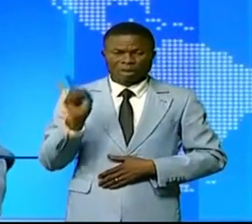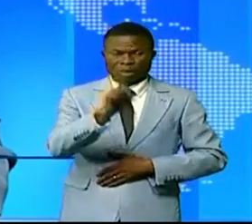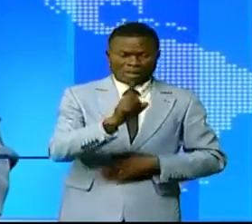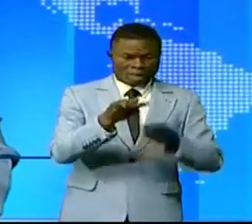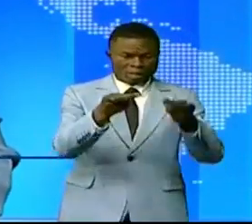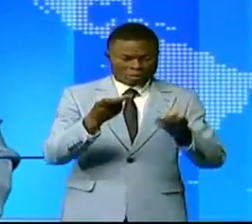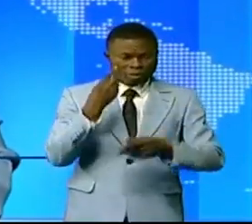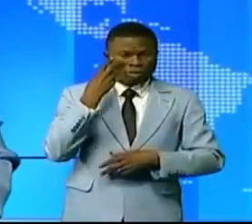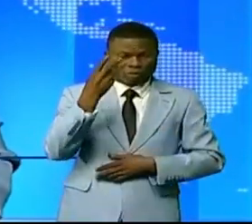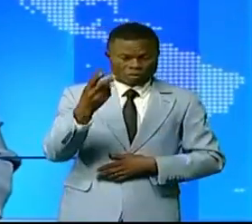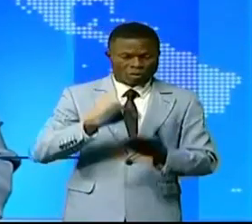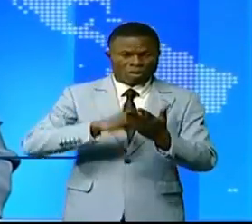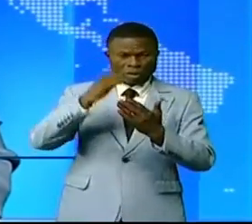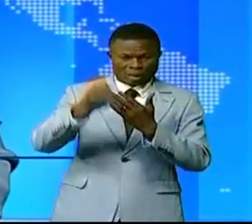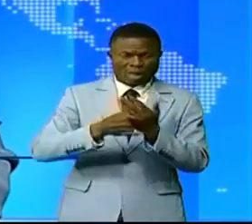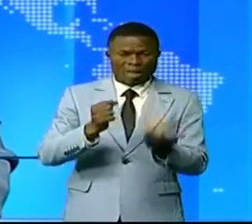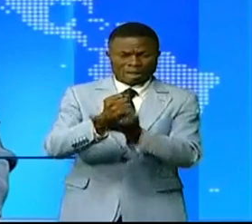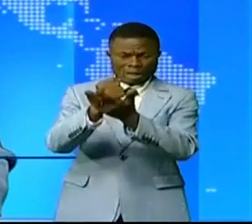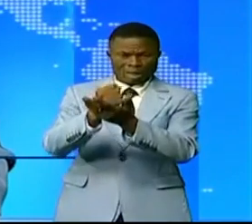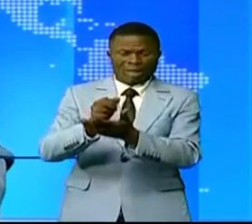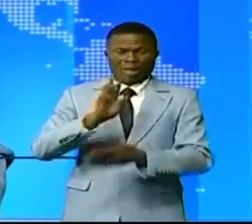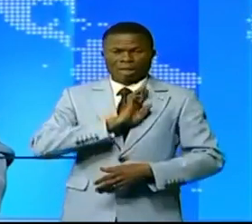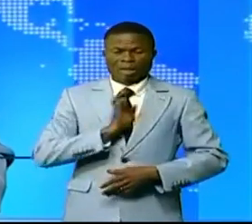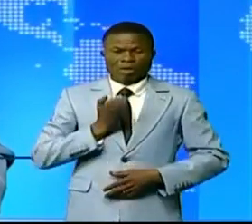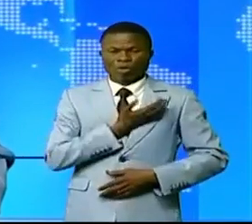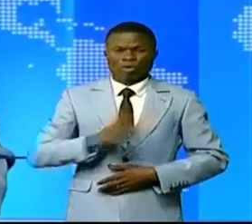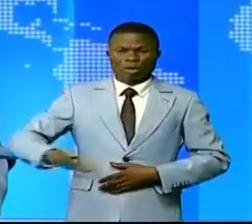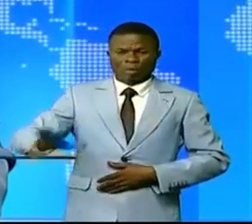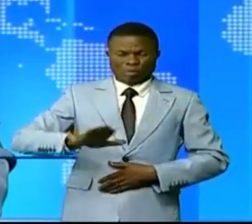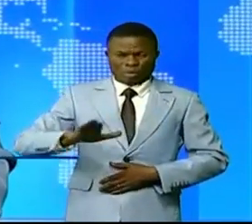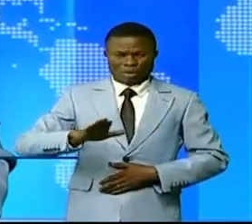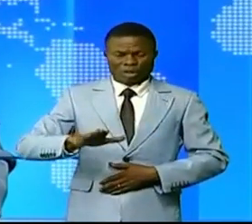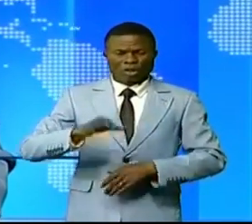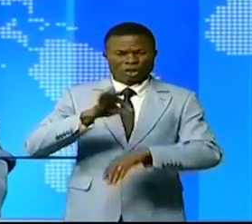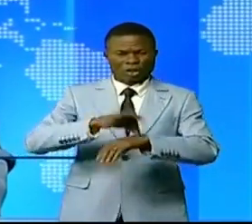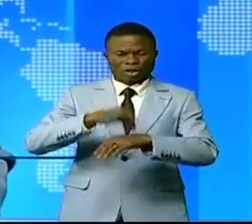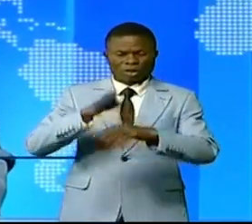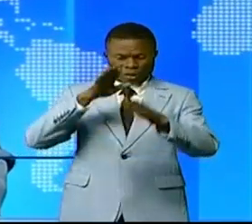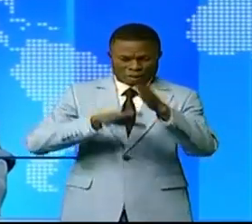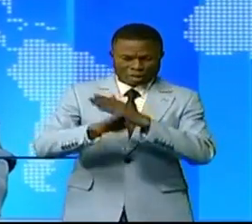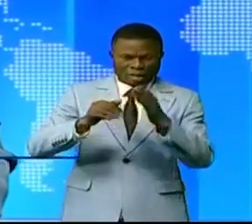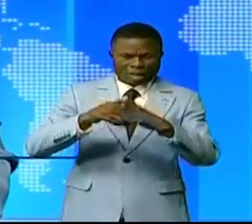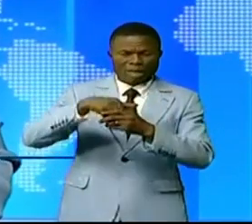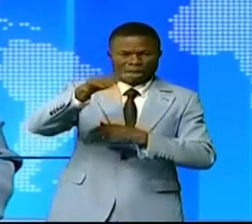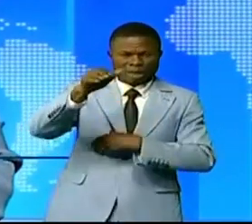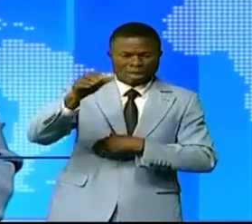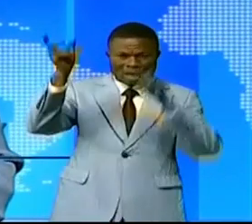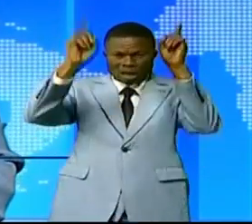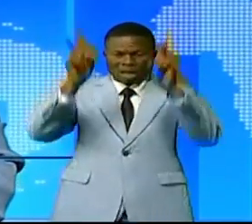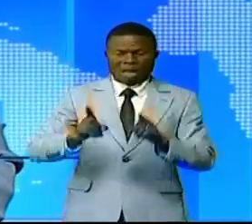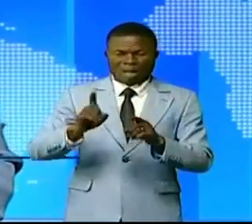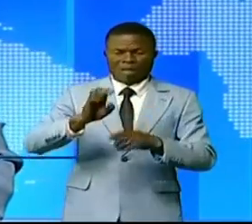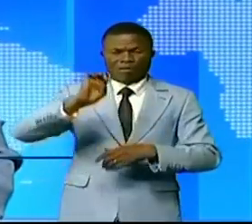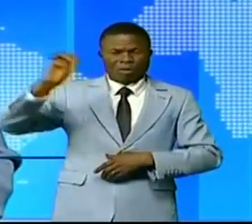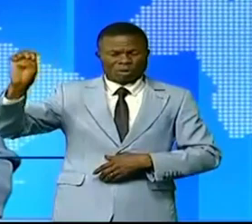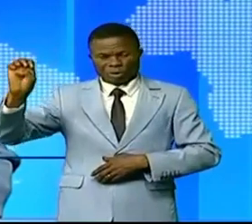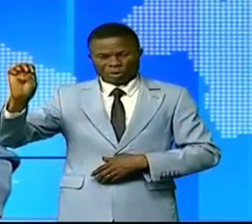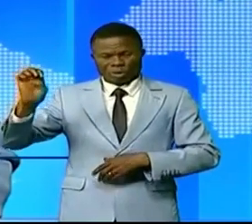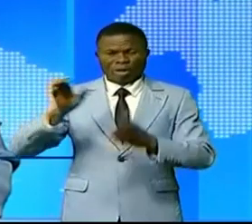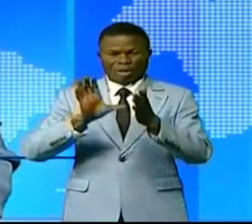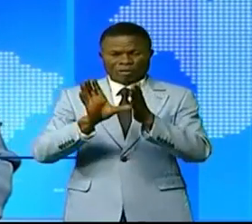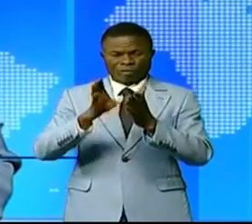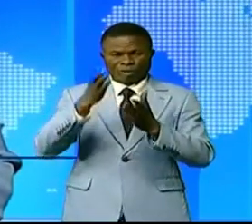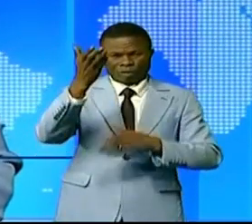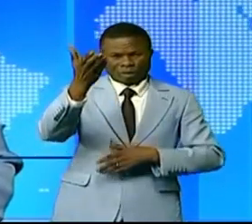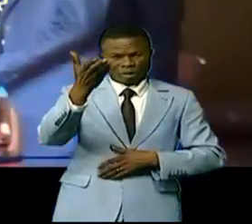compte. Ce projet va offrir à la RDC une belle porte d'entrée et de sortie à l'Afrique australe. Les détails avec Didier